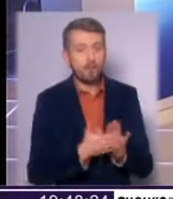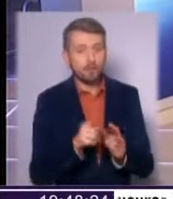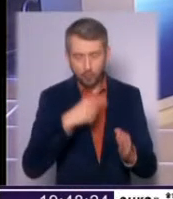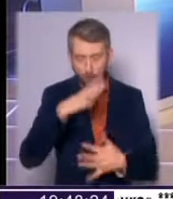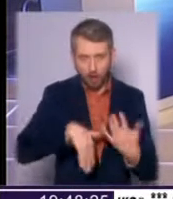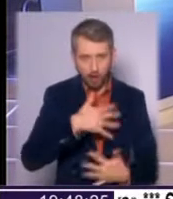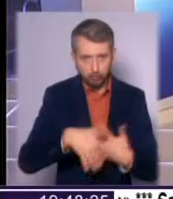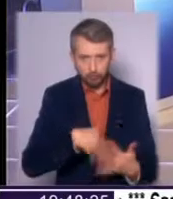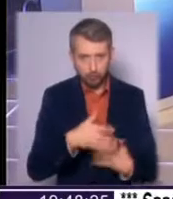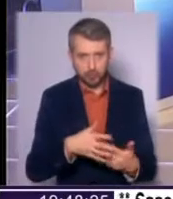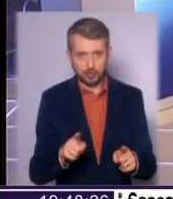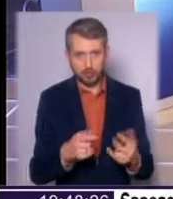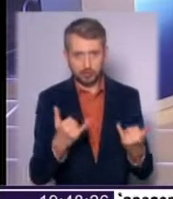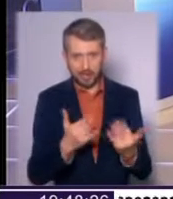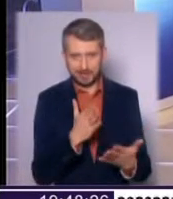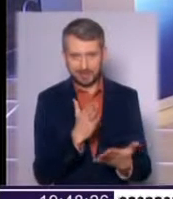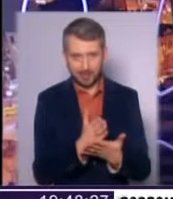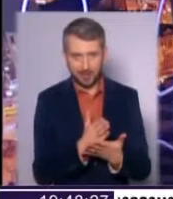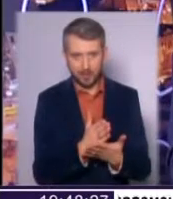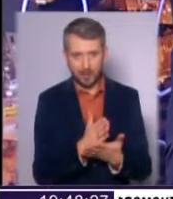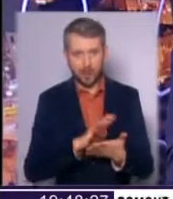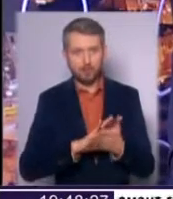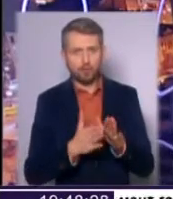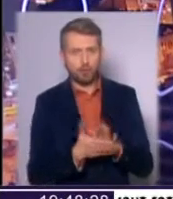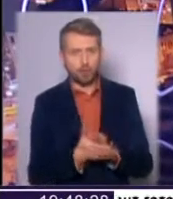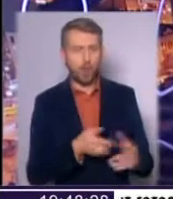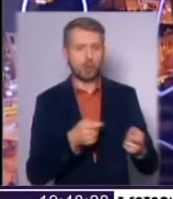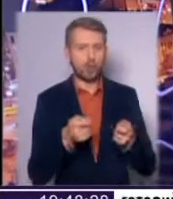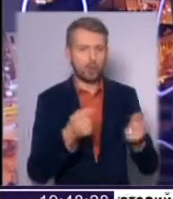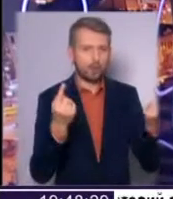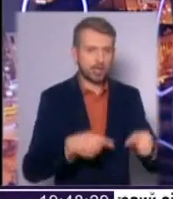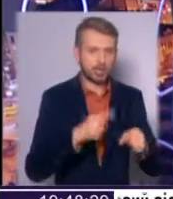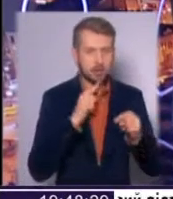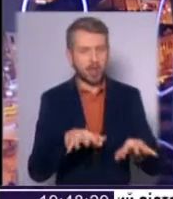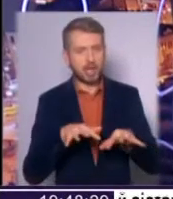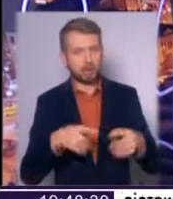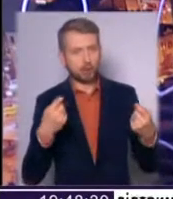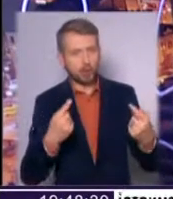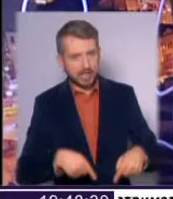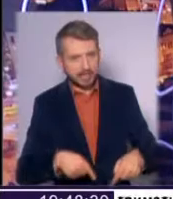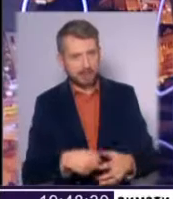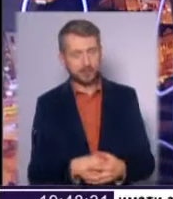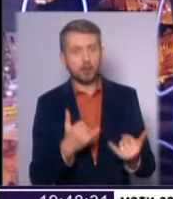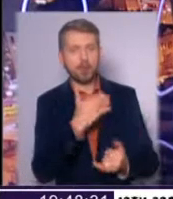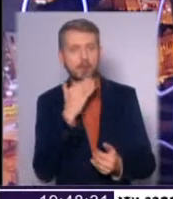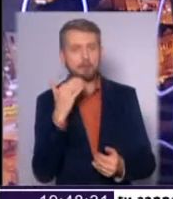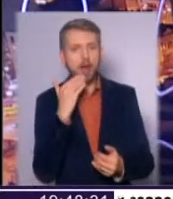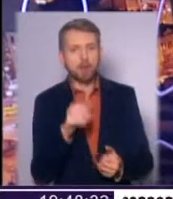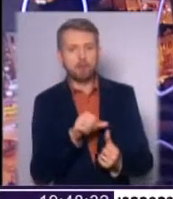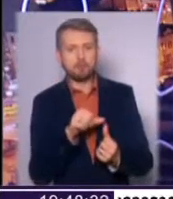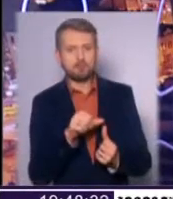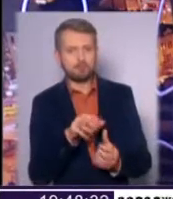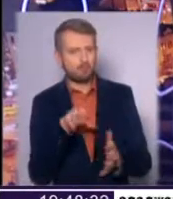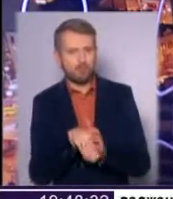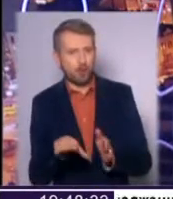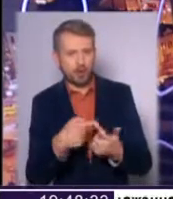який ми, на жаль, маємо в умовах і урядової кризи, і парламентської кризи, на сьогодні багато позафракційних між